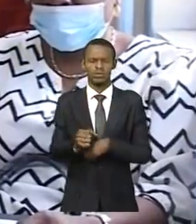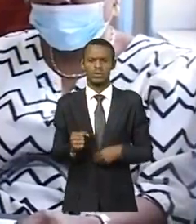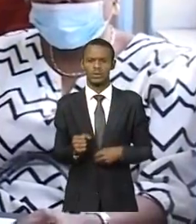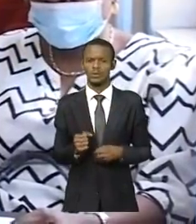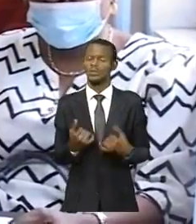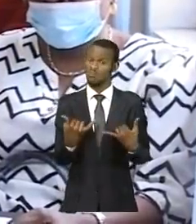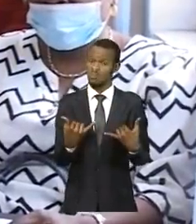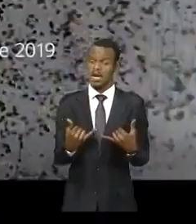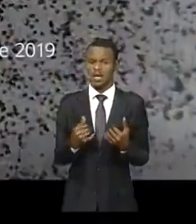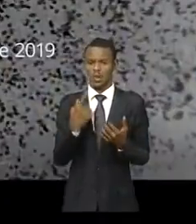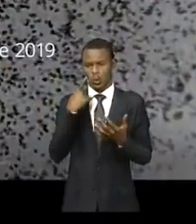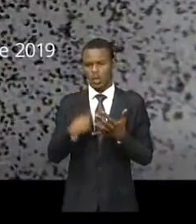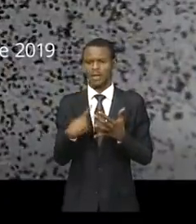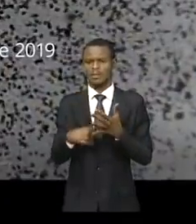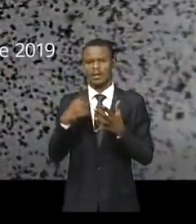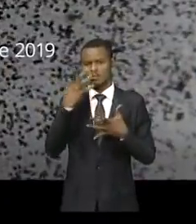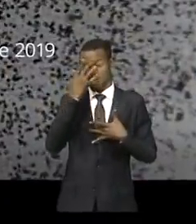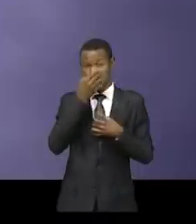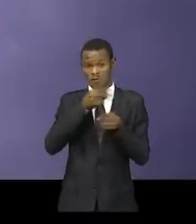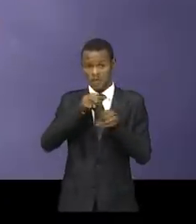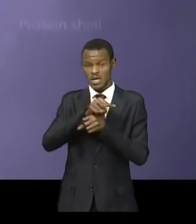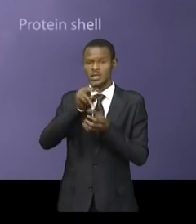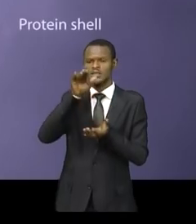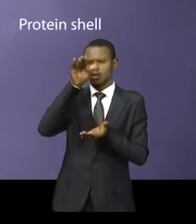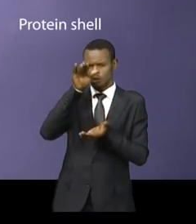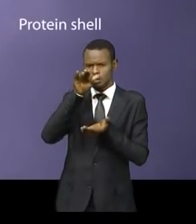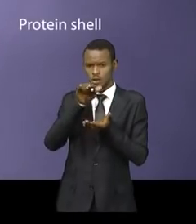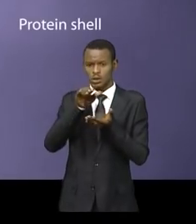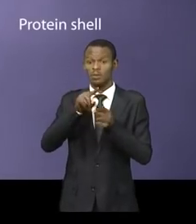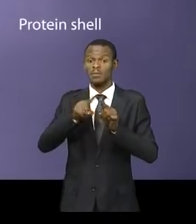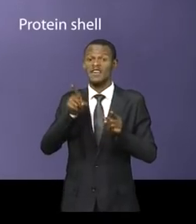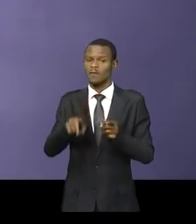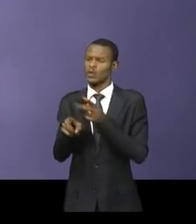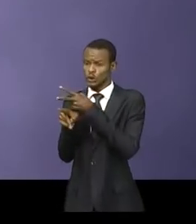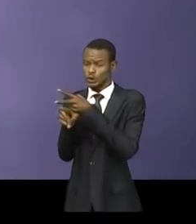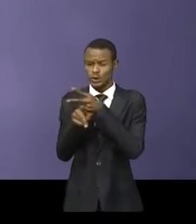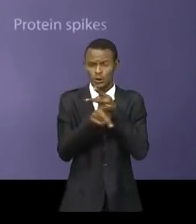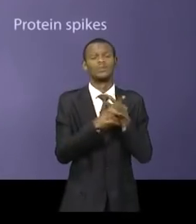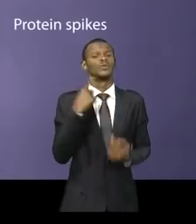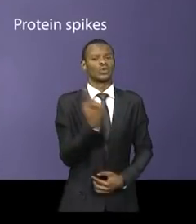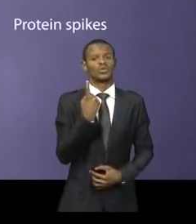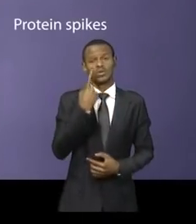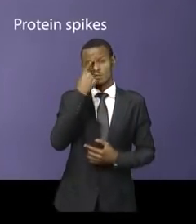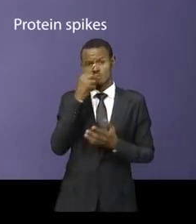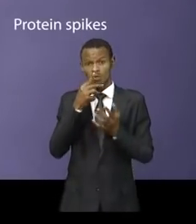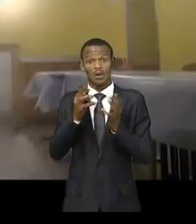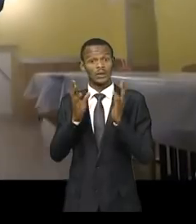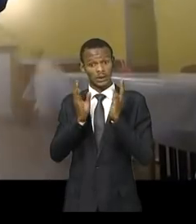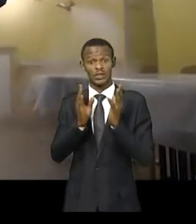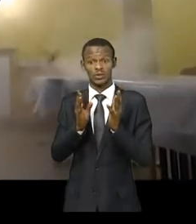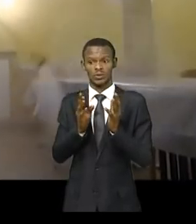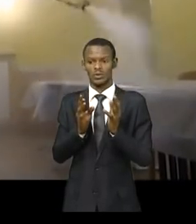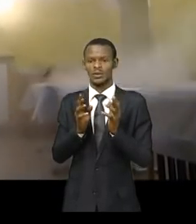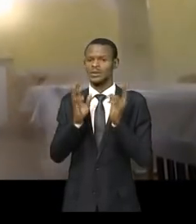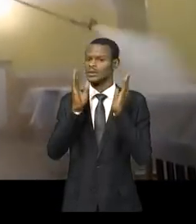actuelle de la pandémie demeure stable. Cependant, la surveillance reste toujours de mise afin de prévenir une éventuelle troisième vague dans